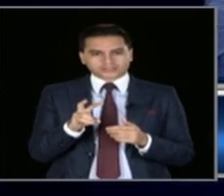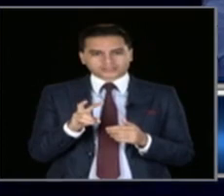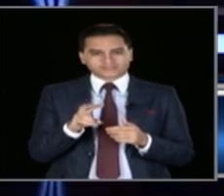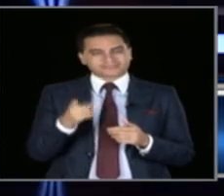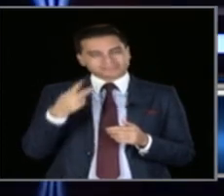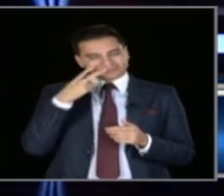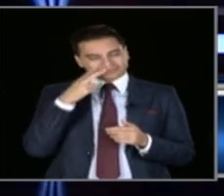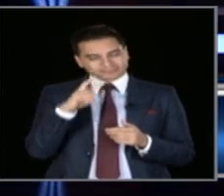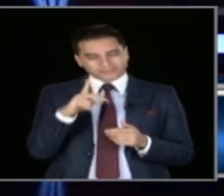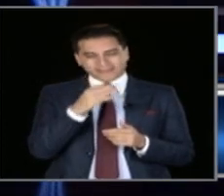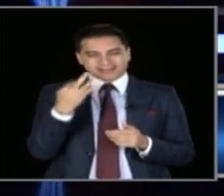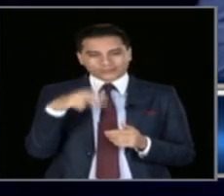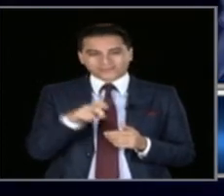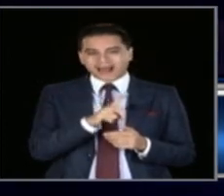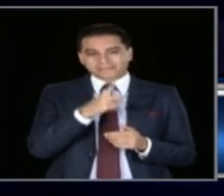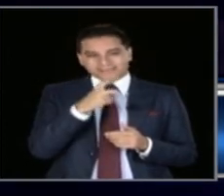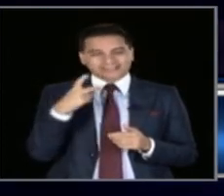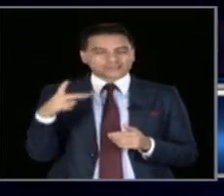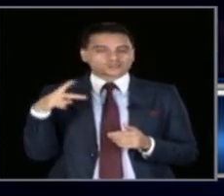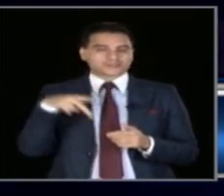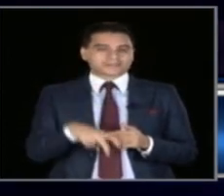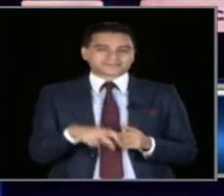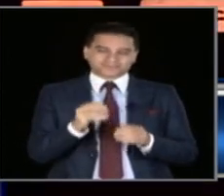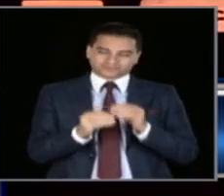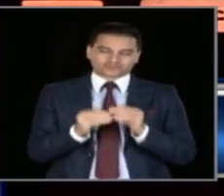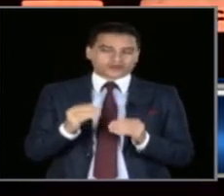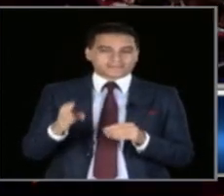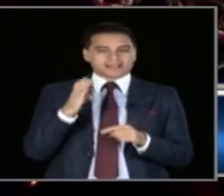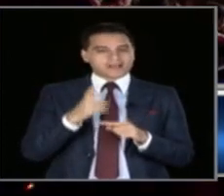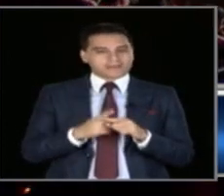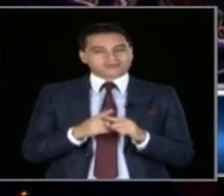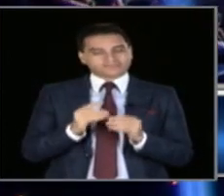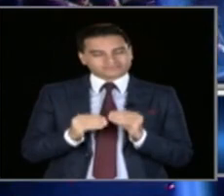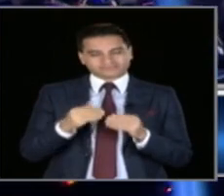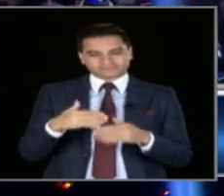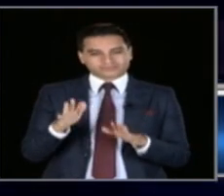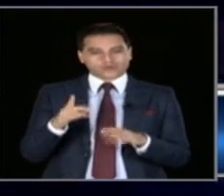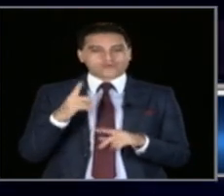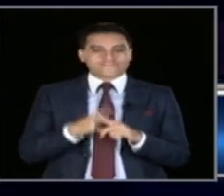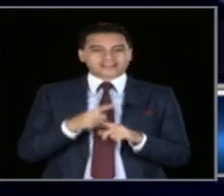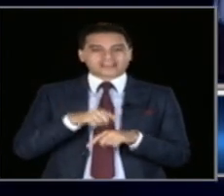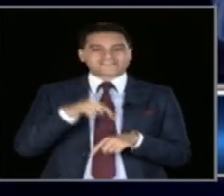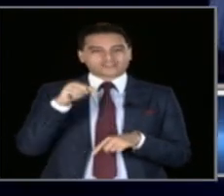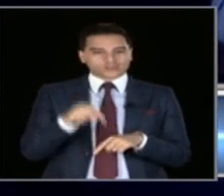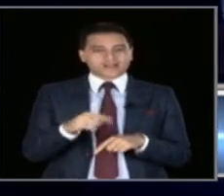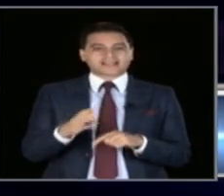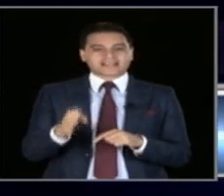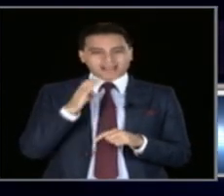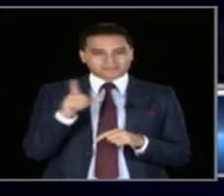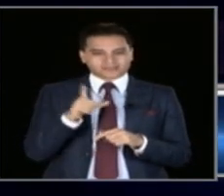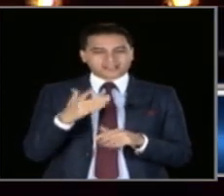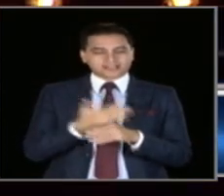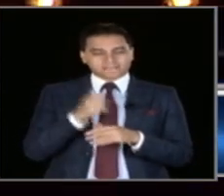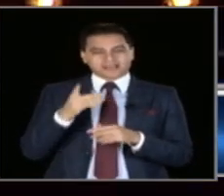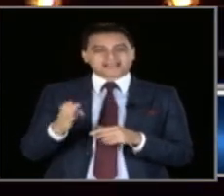سوري. أيوة 182. أنا طبعاً إجابة خاطئة. وفي نفس الوقت إجابة صحيحة لأنك